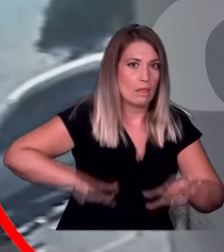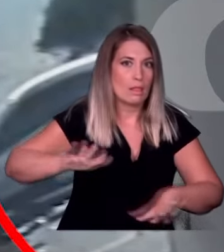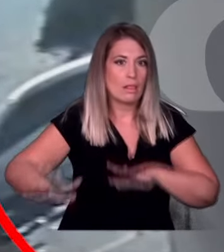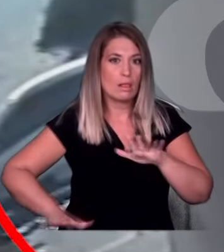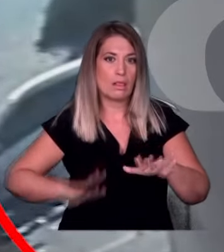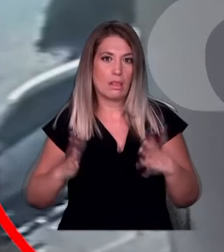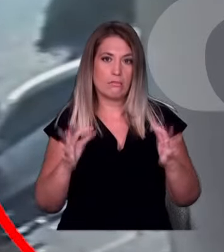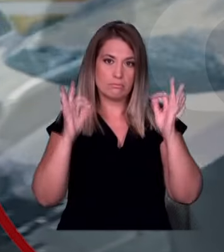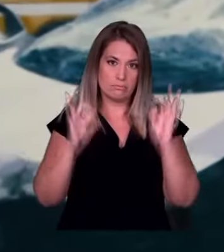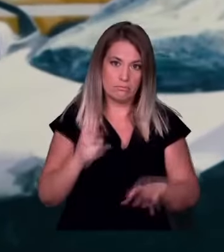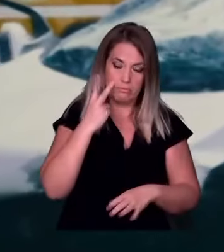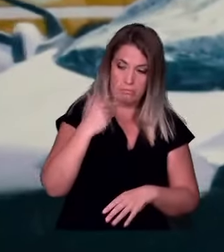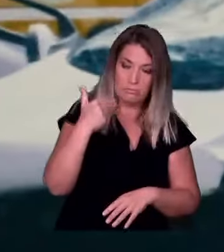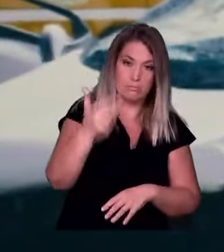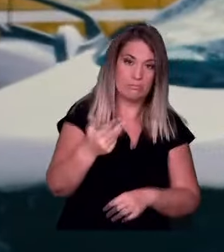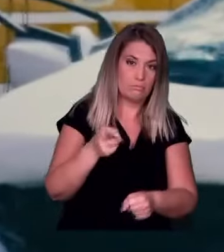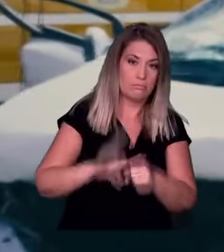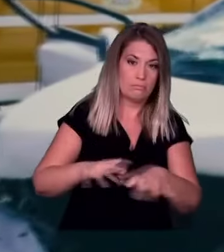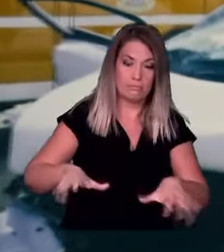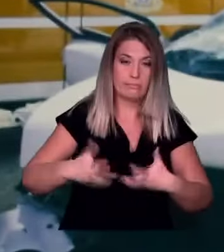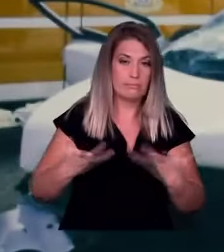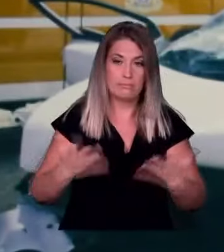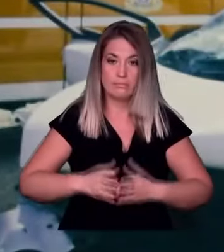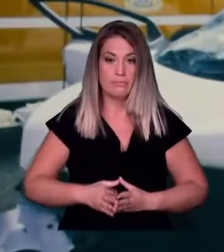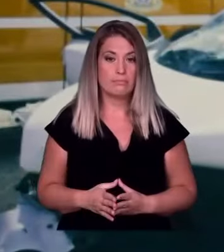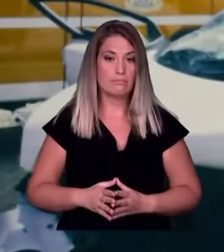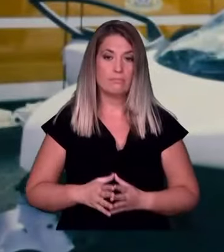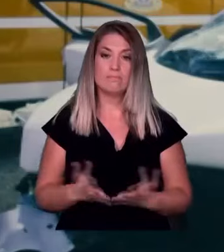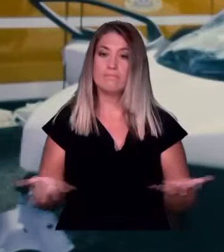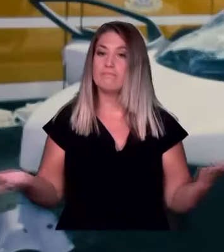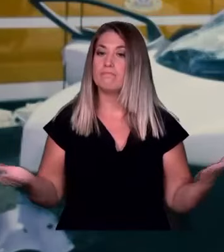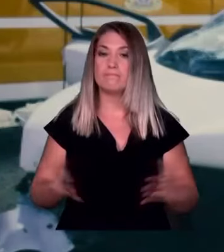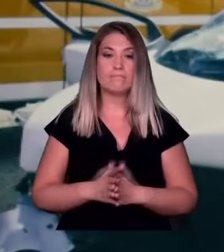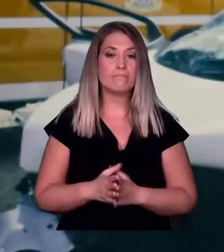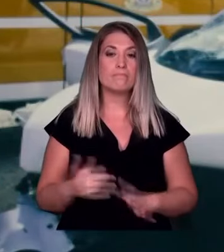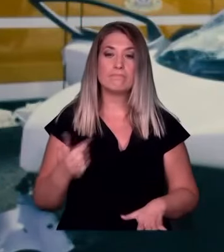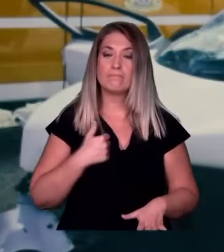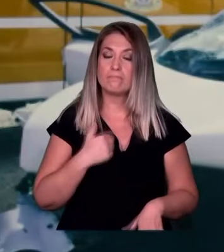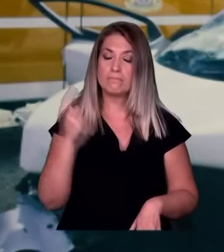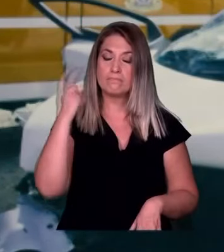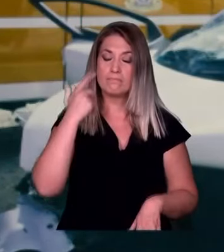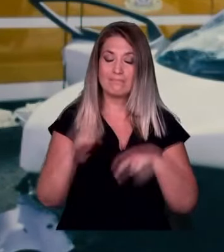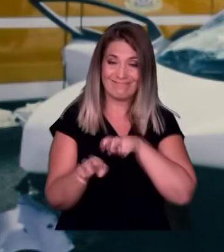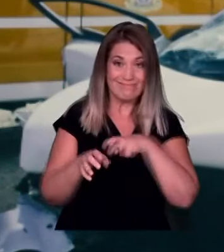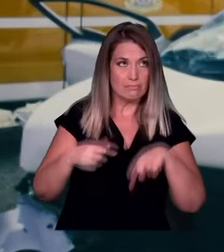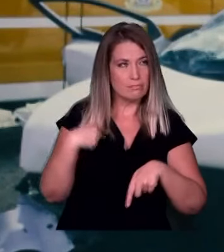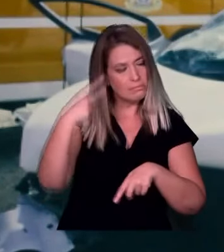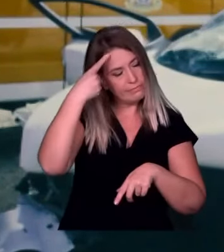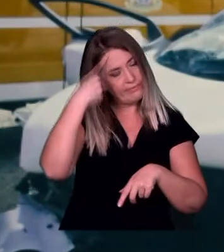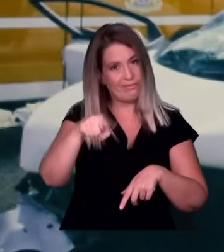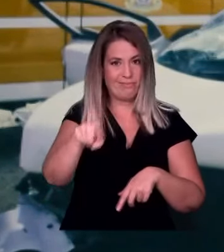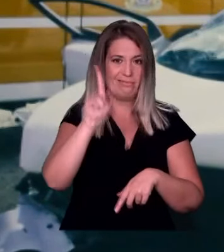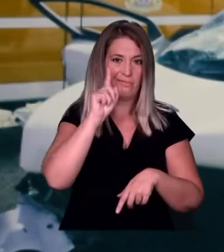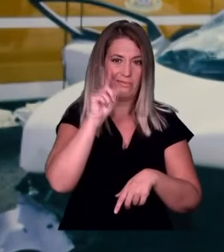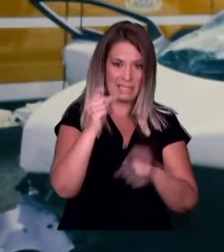χειρότεροι φόβοι του επιβεβαιώνονται. Με το που έγινε το ατύχημα, πριν έρθει η αστυνομία, πριν έρθει το ΕΚΑΒ, οτιδήποτε, πρώτη μου κίνηση